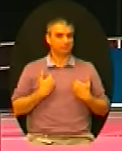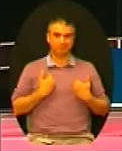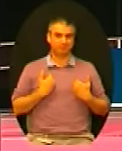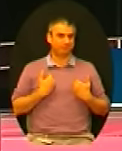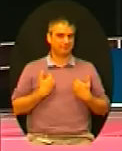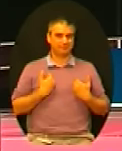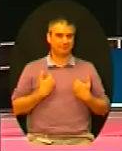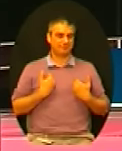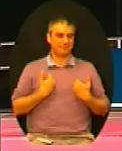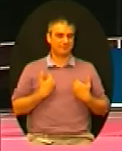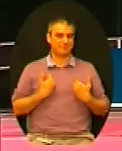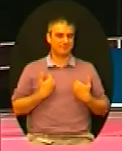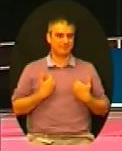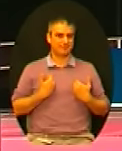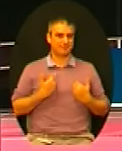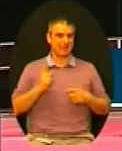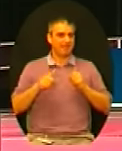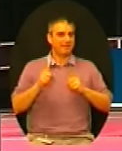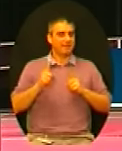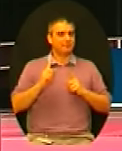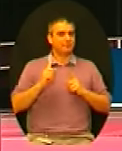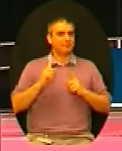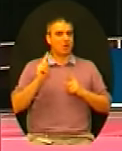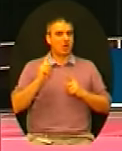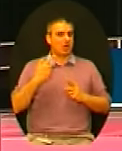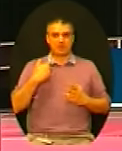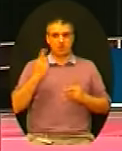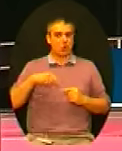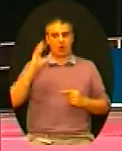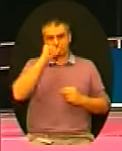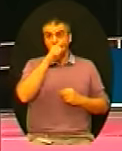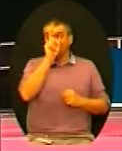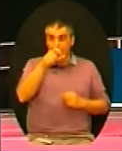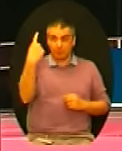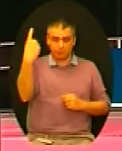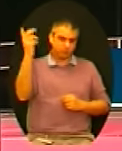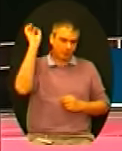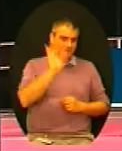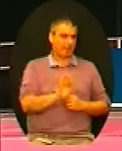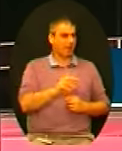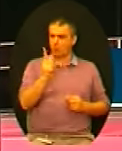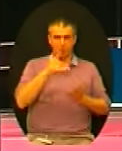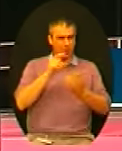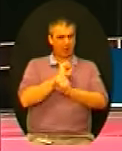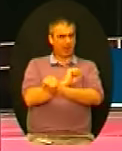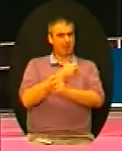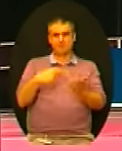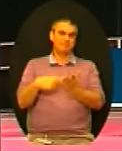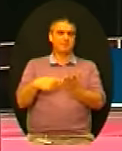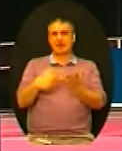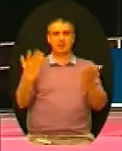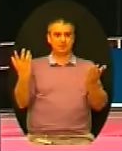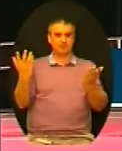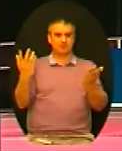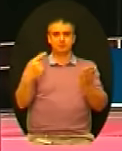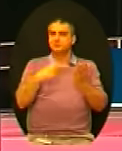לפעמים לא קולטים שבעצם מדובר כאן באדם שפגע בציבור. הוא לא נכנס לכלא,